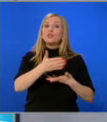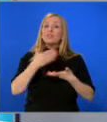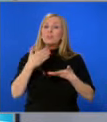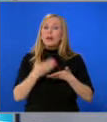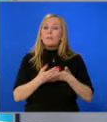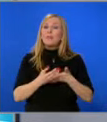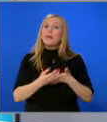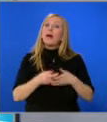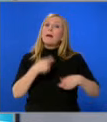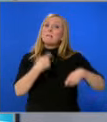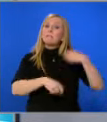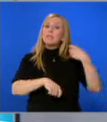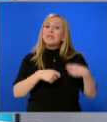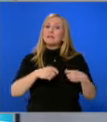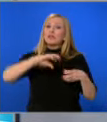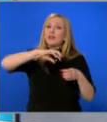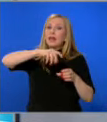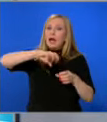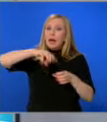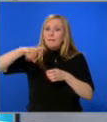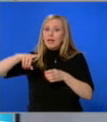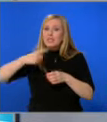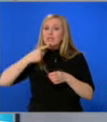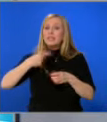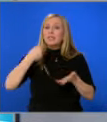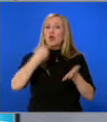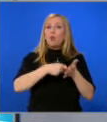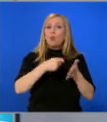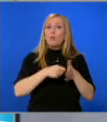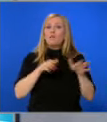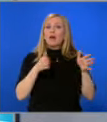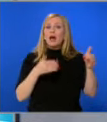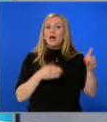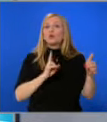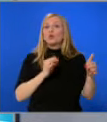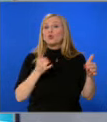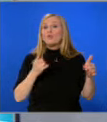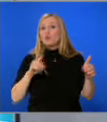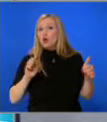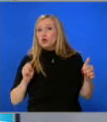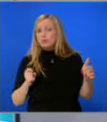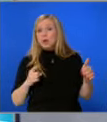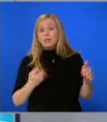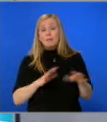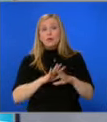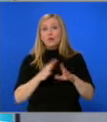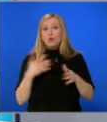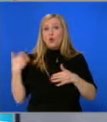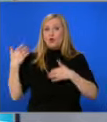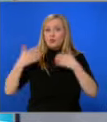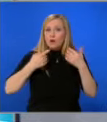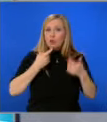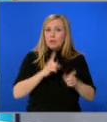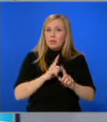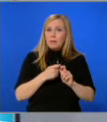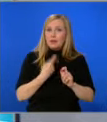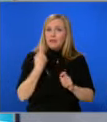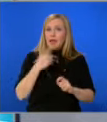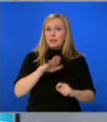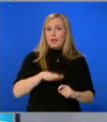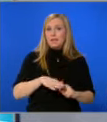капачки, за да купува ковиози, която не може толкова години да направи една детска болница. Това е